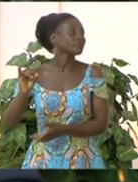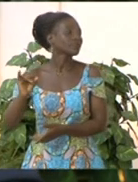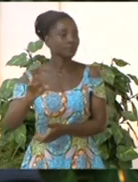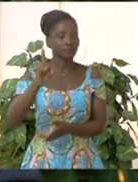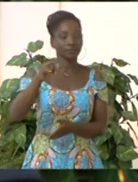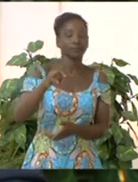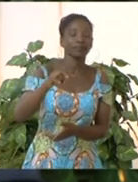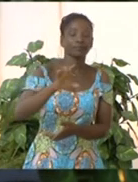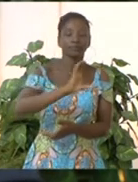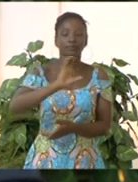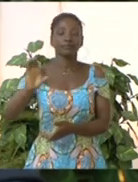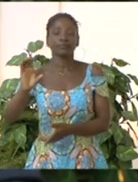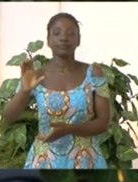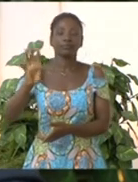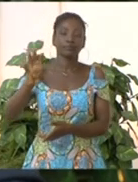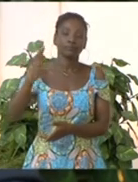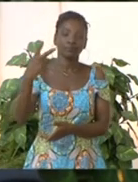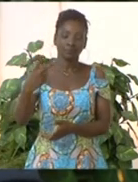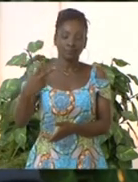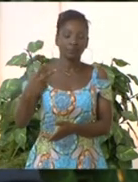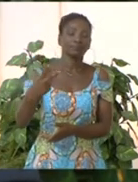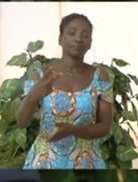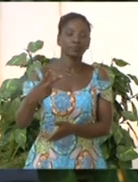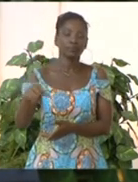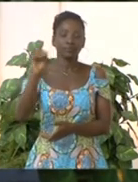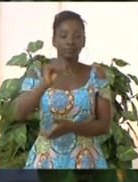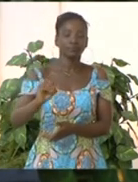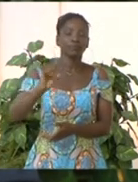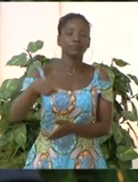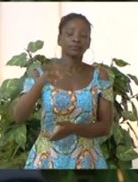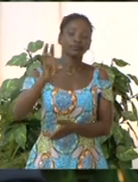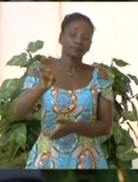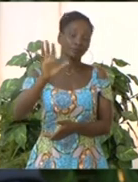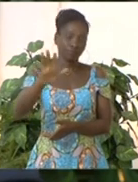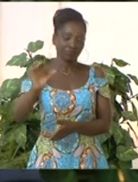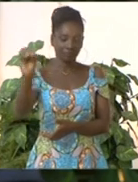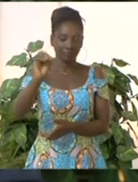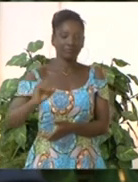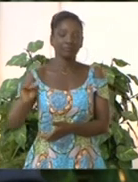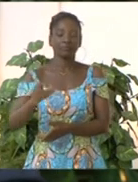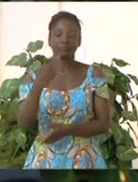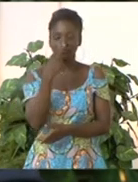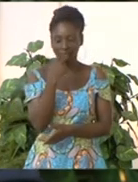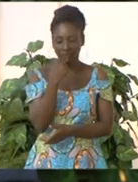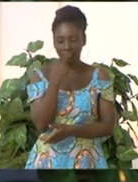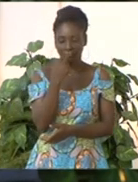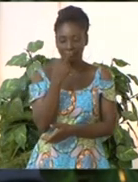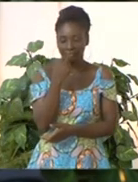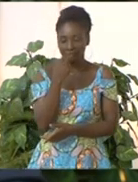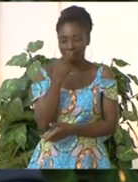1442 voix soit 0 805 pour ça bédié qu'on a aimé